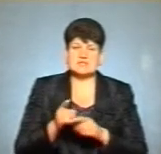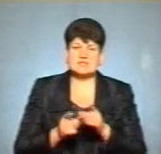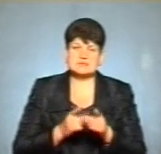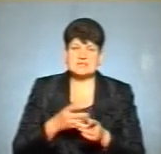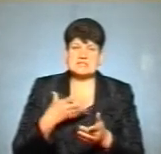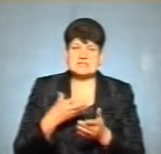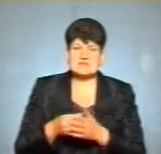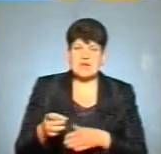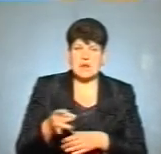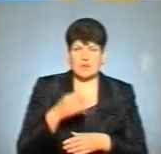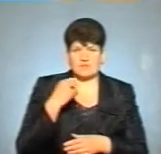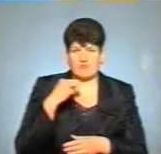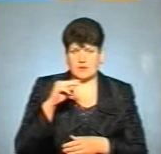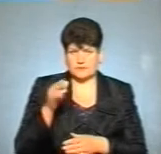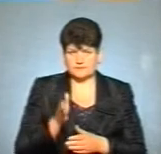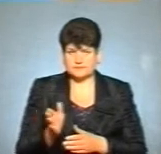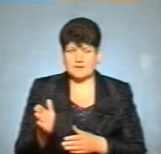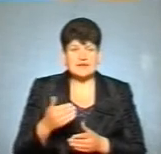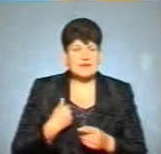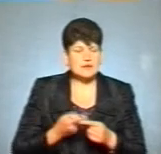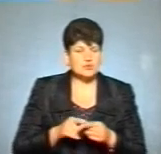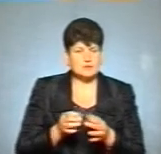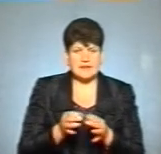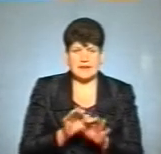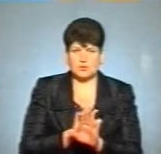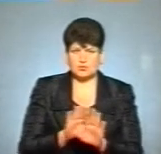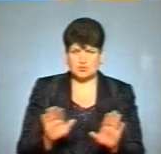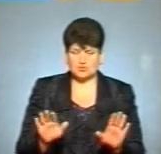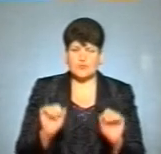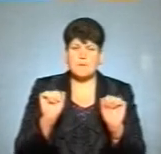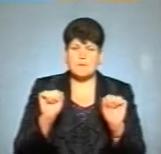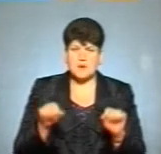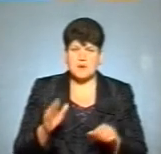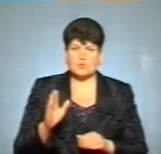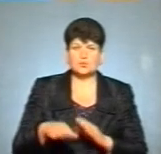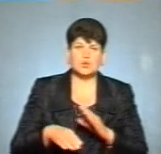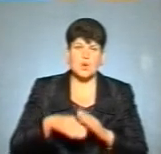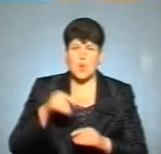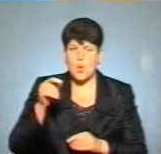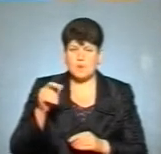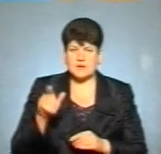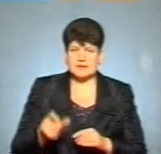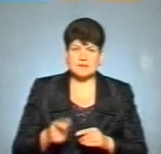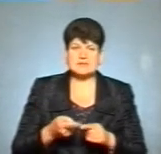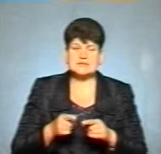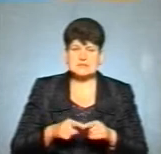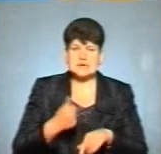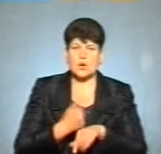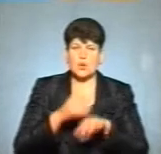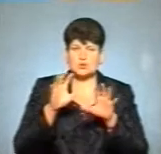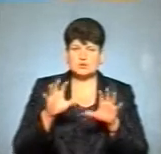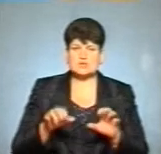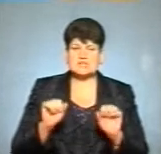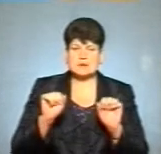свій регіон на краще. Я цього не допущу. Право бути обраним – це конституційне право